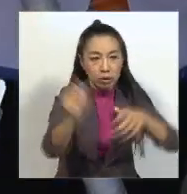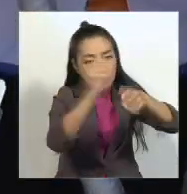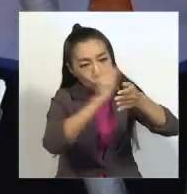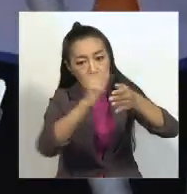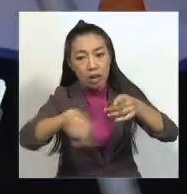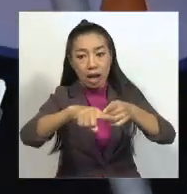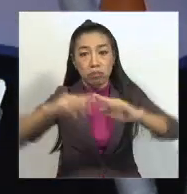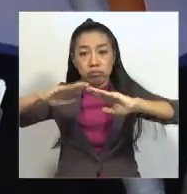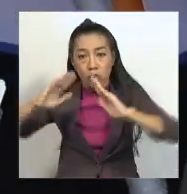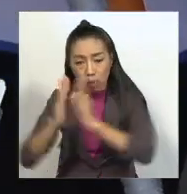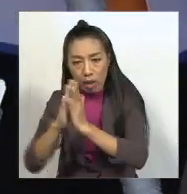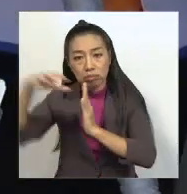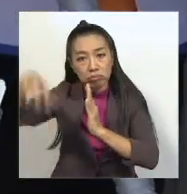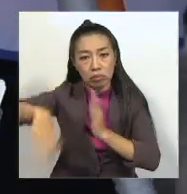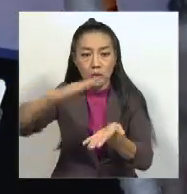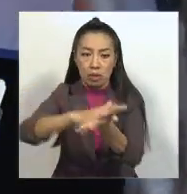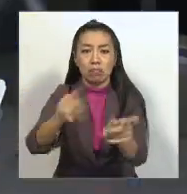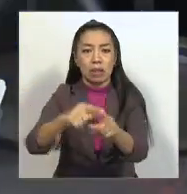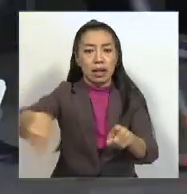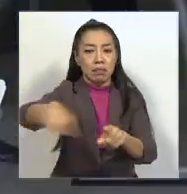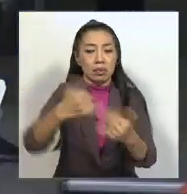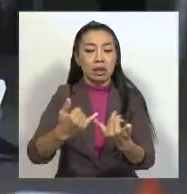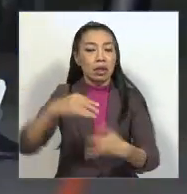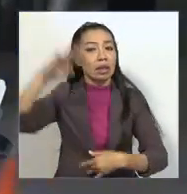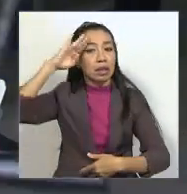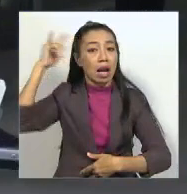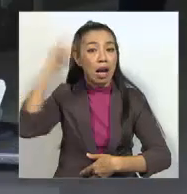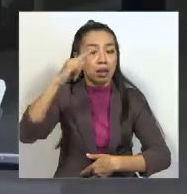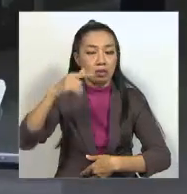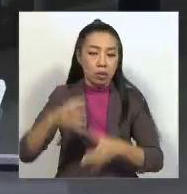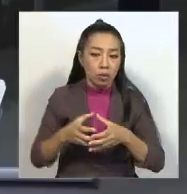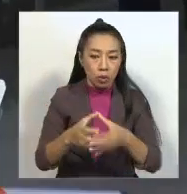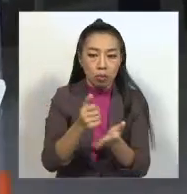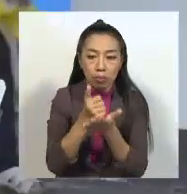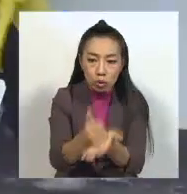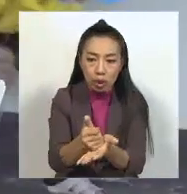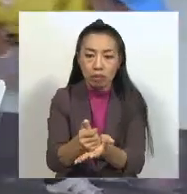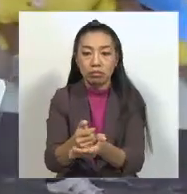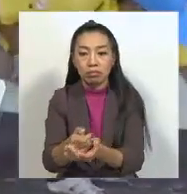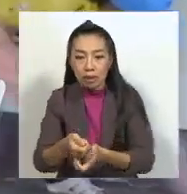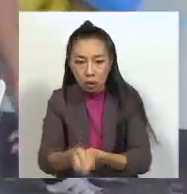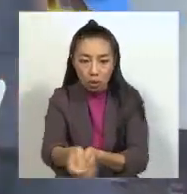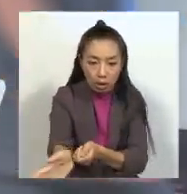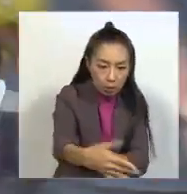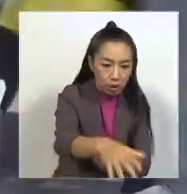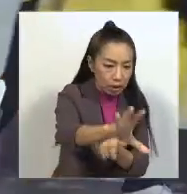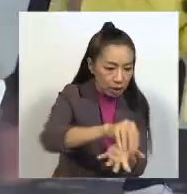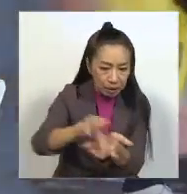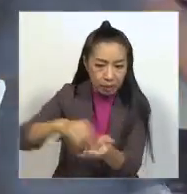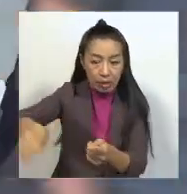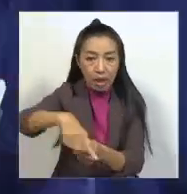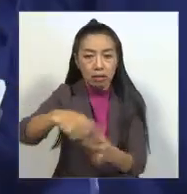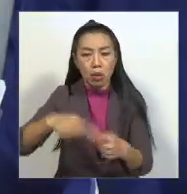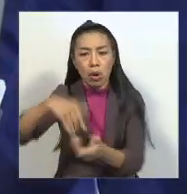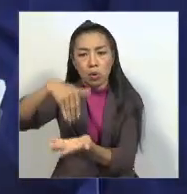นี้ก็ได้ทหารจากกองบิน21เข้าไปให้ความช่วยเหลือในการฟื้นฟูและก็ทำความสะอาดแต่ว่าศูนย์พัฒนาเด็กเล็กที่หน้าเมืองต้องบ